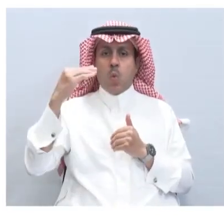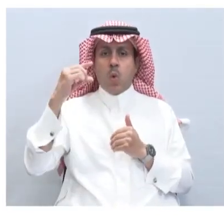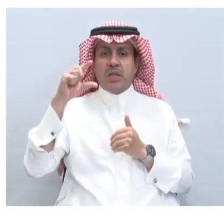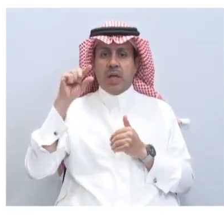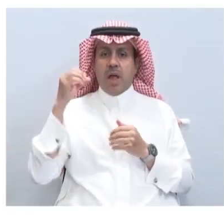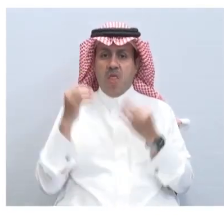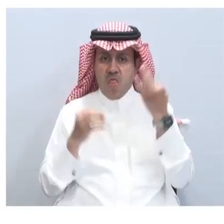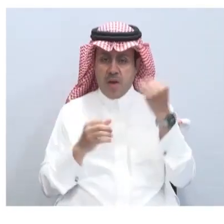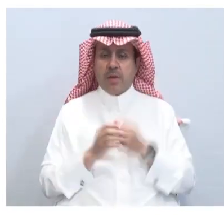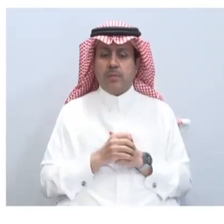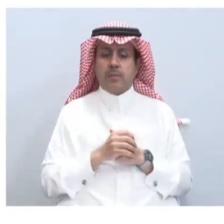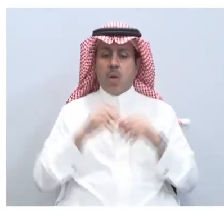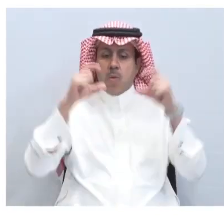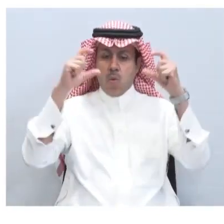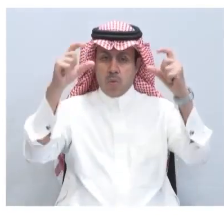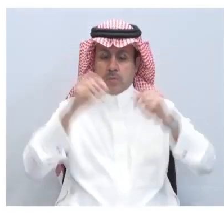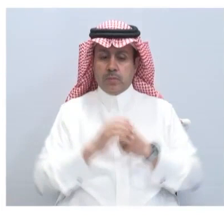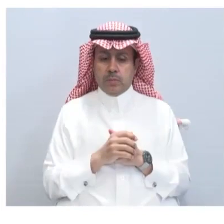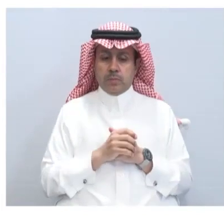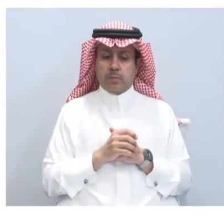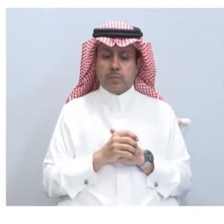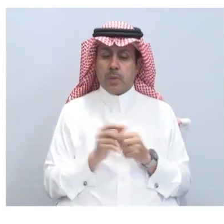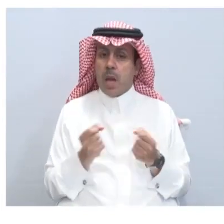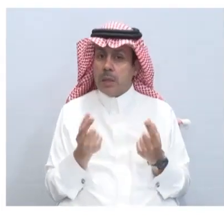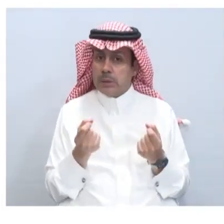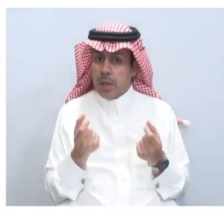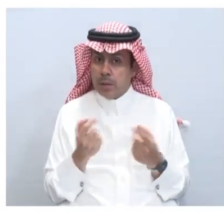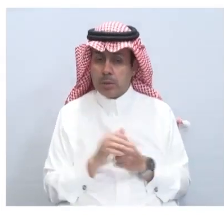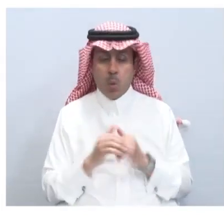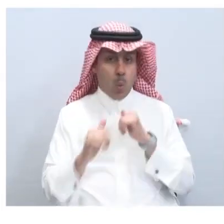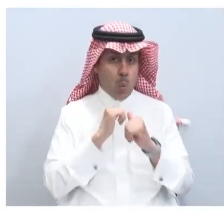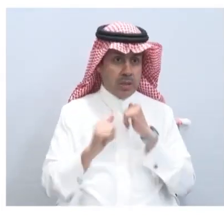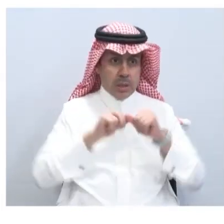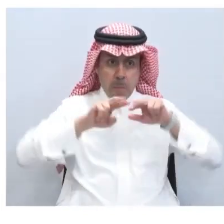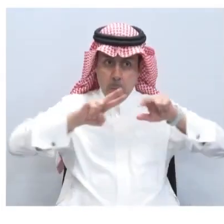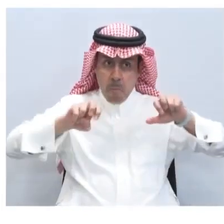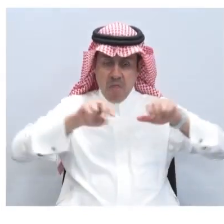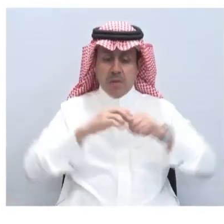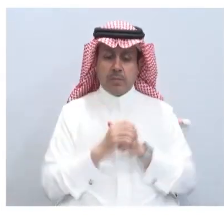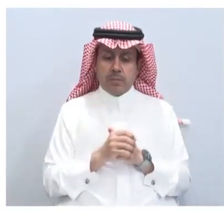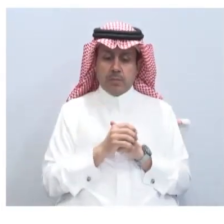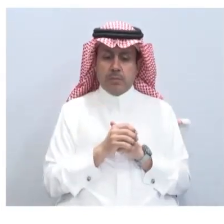واليوم باذن الله عنوان درسنا سوف يكون عن الانترنت واساليب البحث